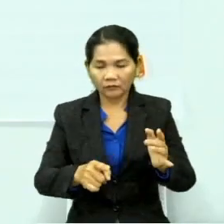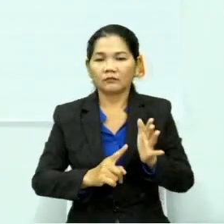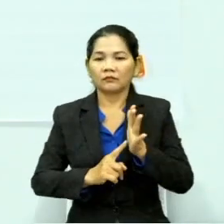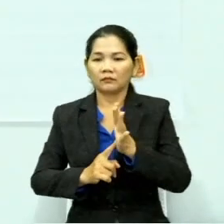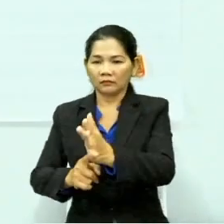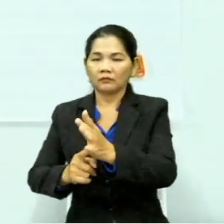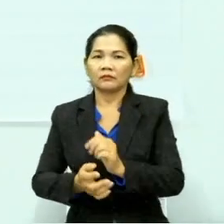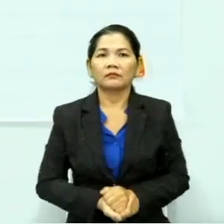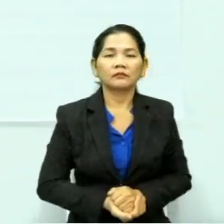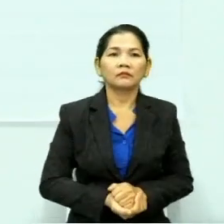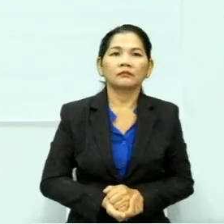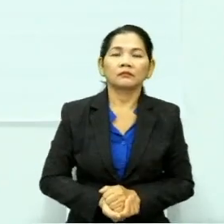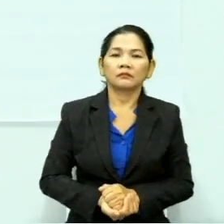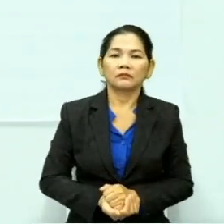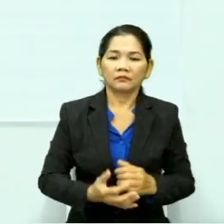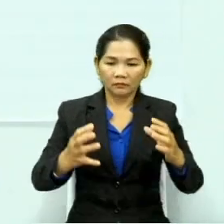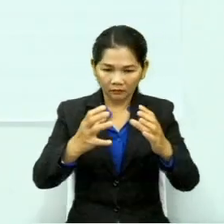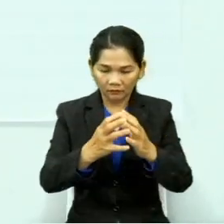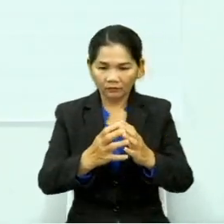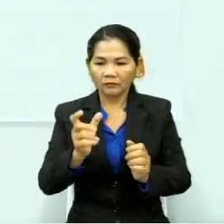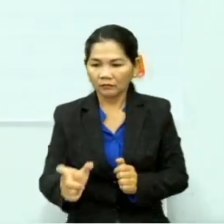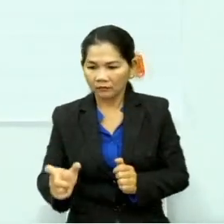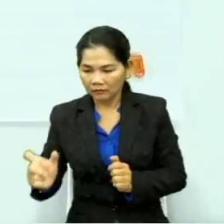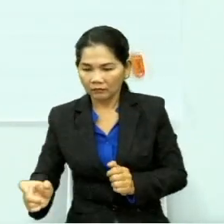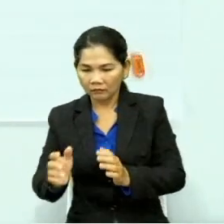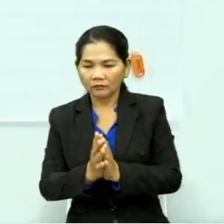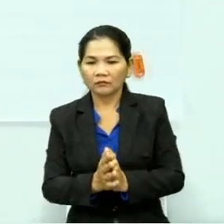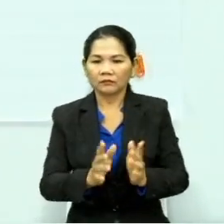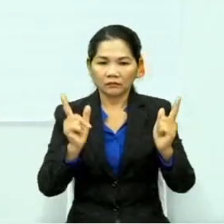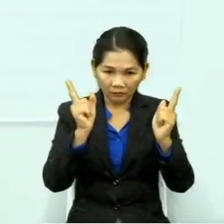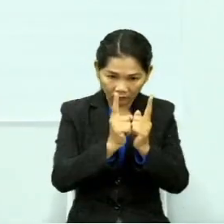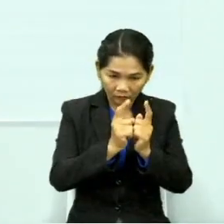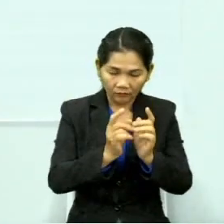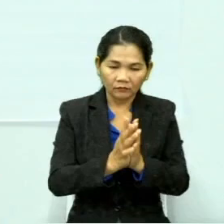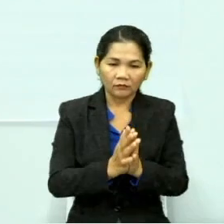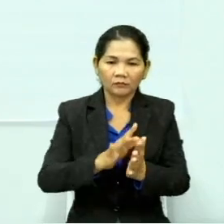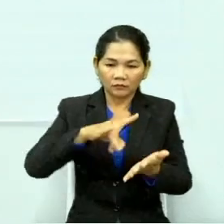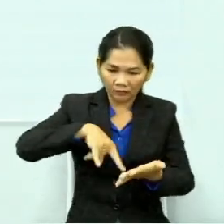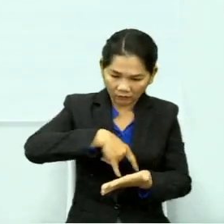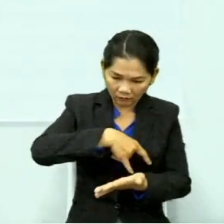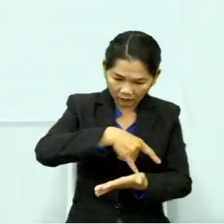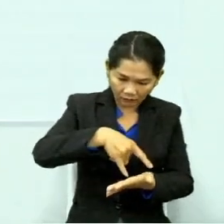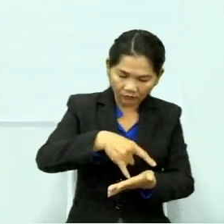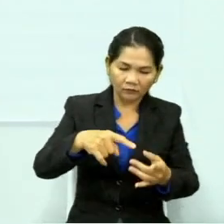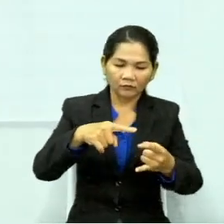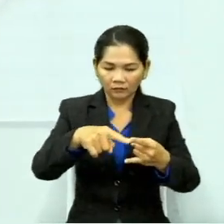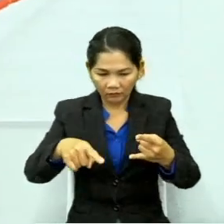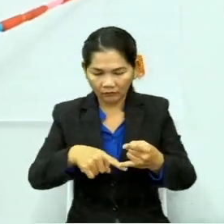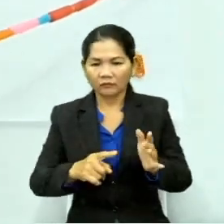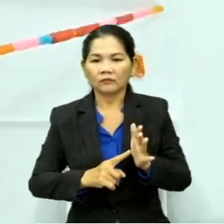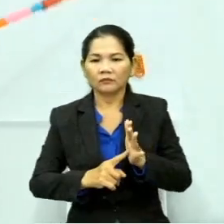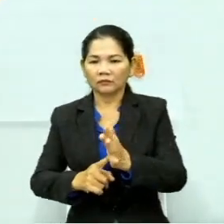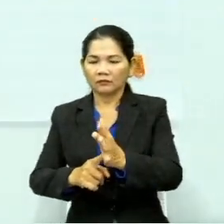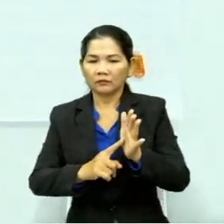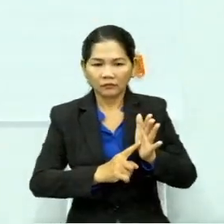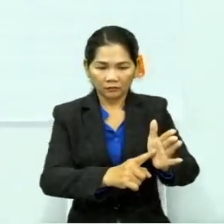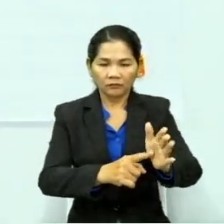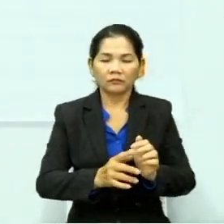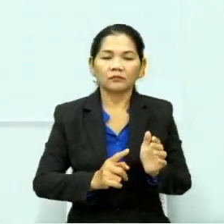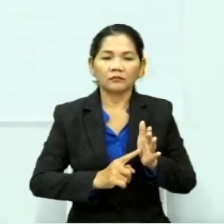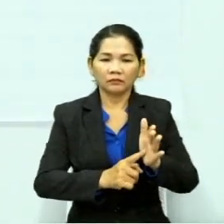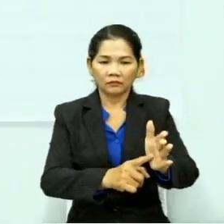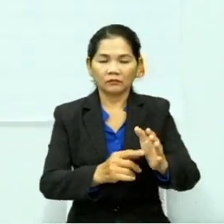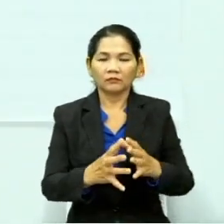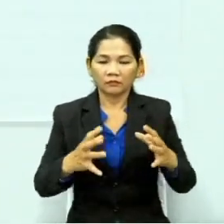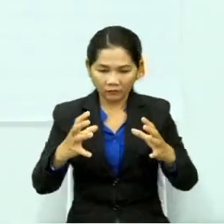nóng chà crom một nố đai pro chung khné chia một đôi mồi chà ưu tiên ho crom plain chà để crom plain